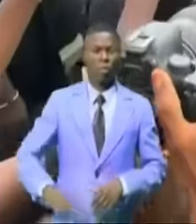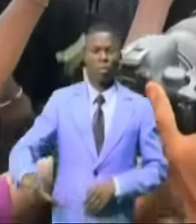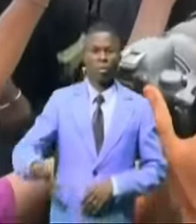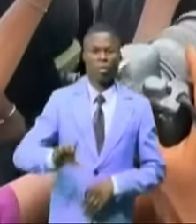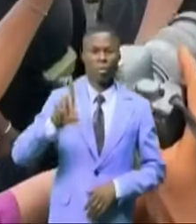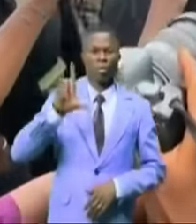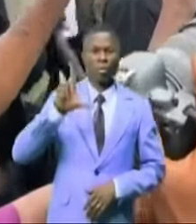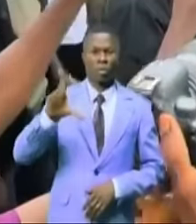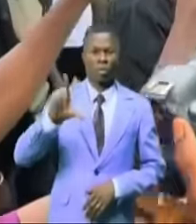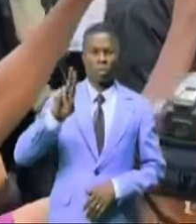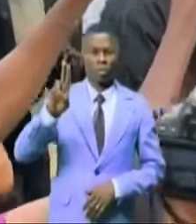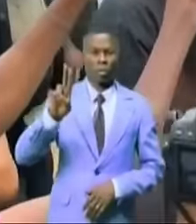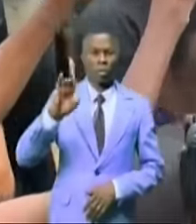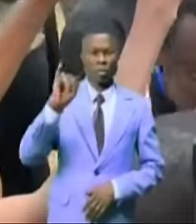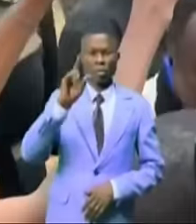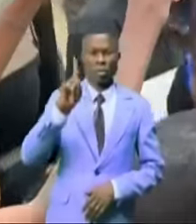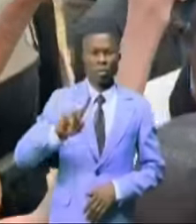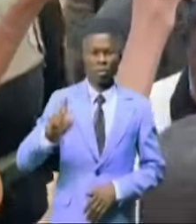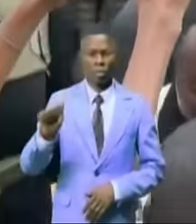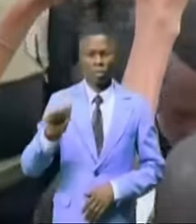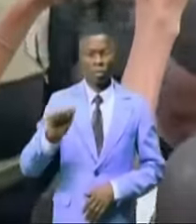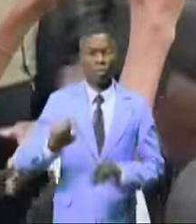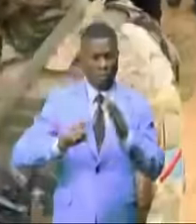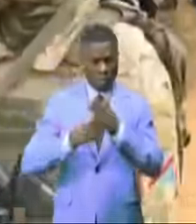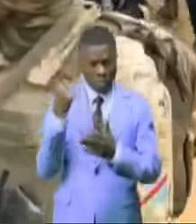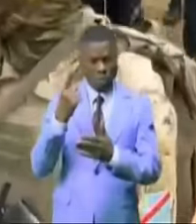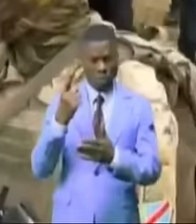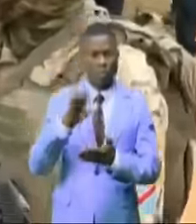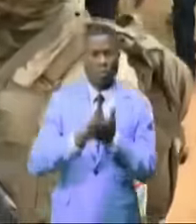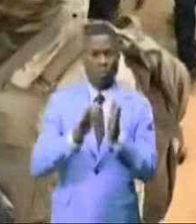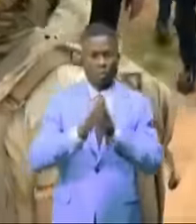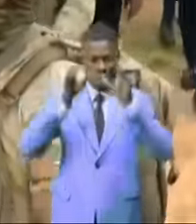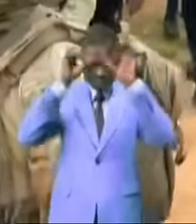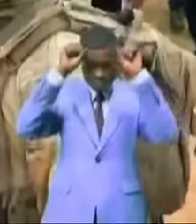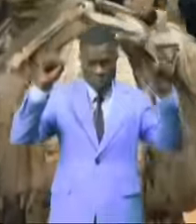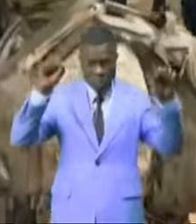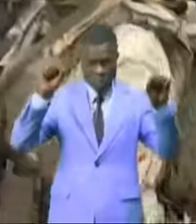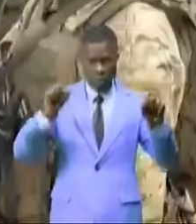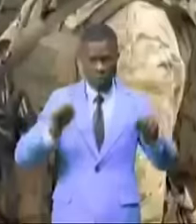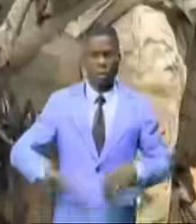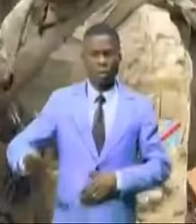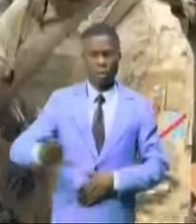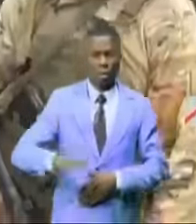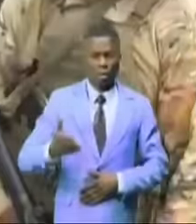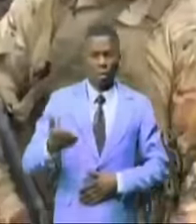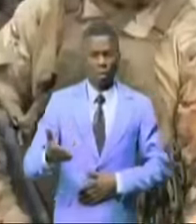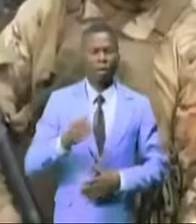Luisa pour sa première fois depuis son accession à la magistrature suprême.